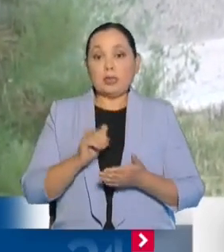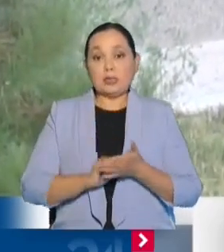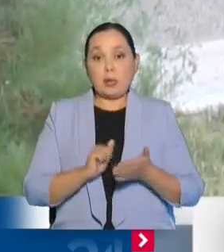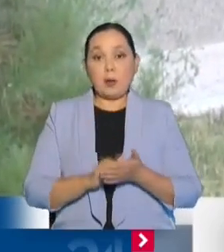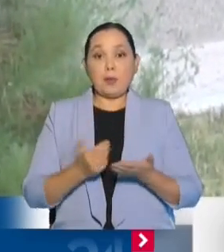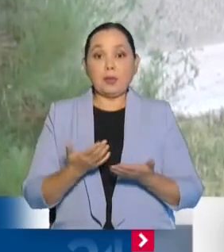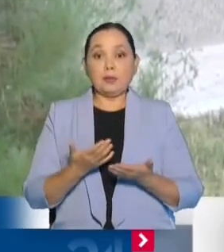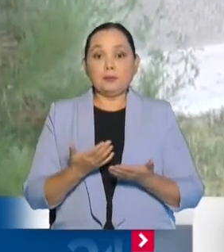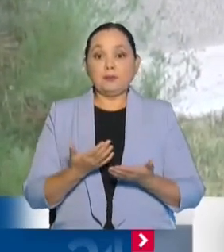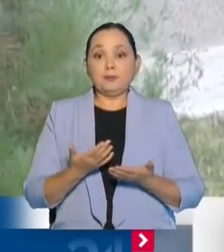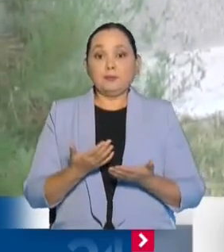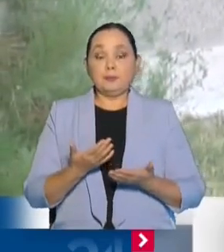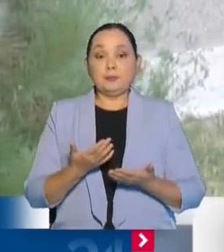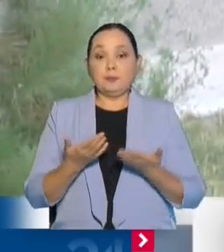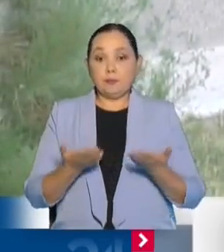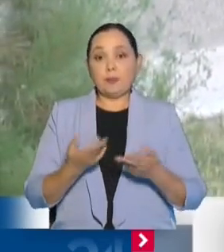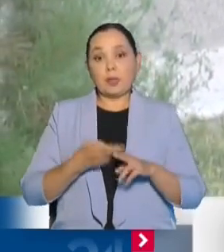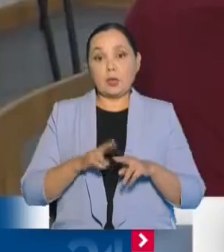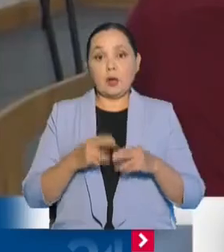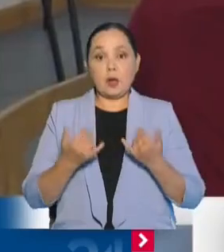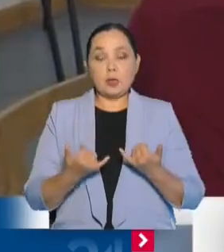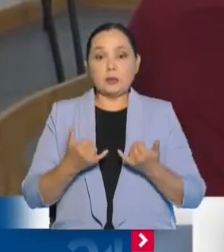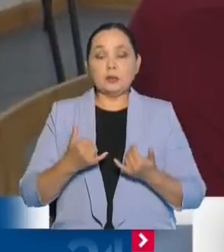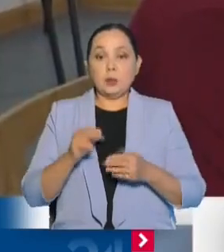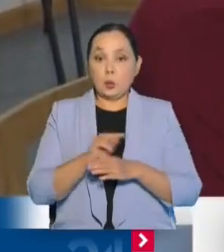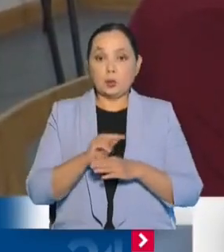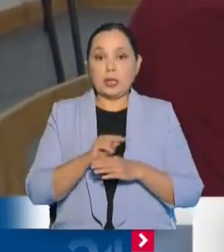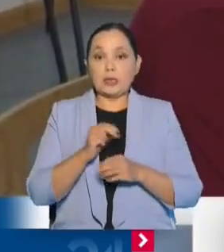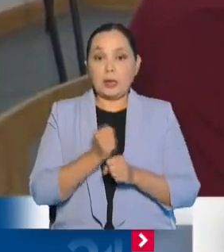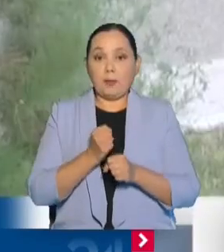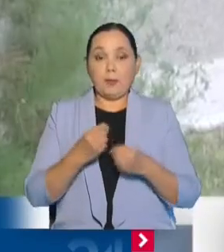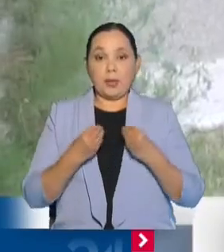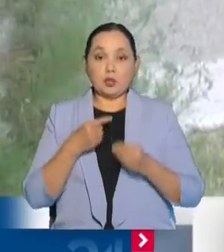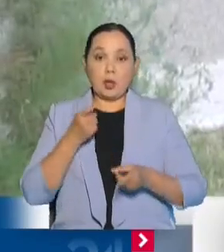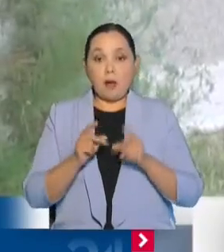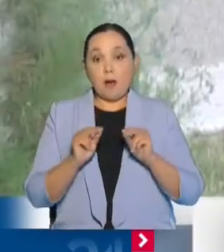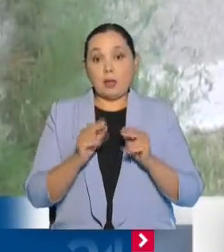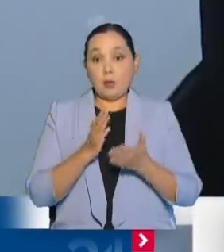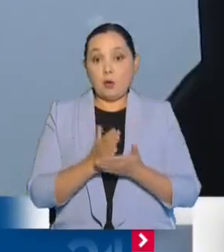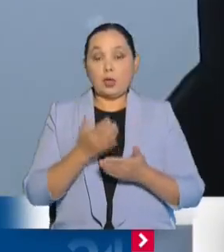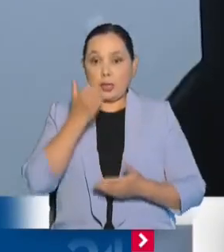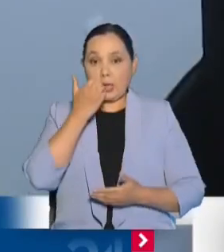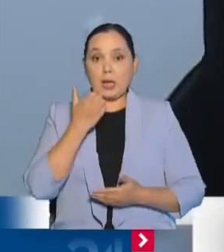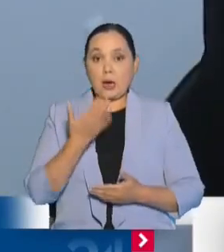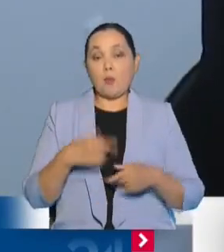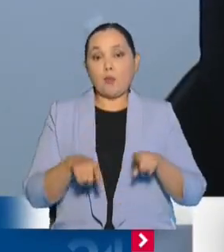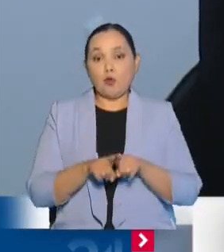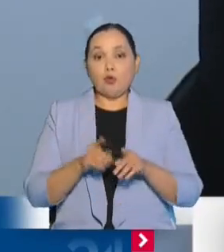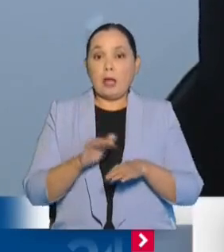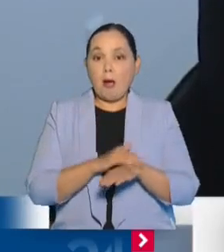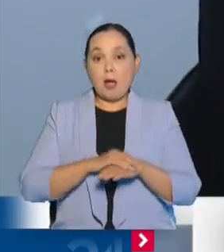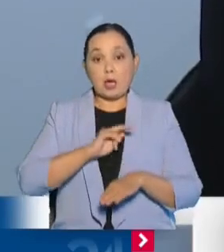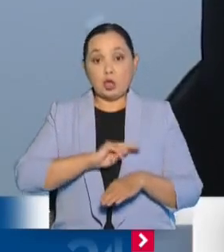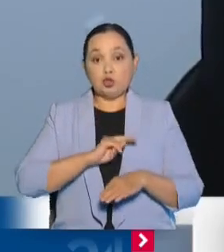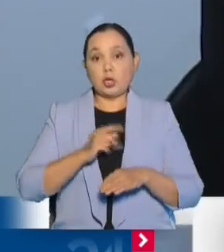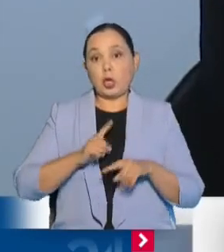sababli endi o'shani hozir o'zgartirib berishdi. Haqiqat bor ekan. Rahmat. Bu kabi xayrli ishlardan